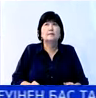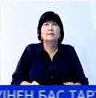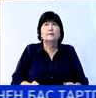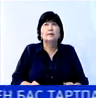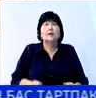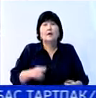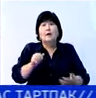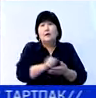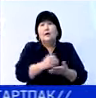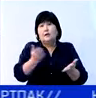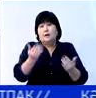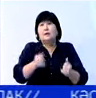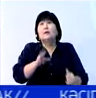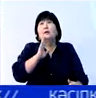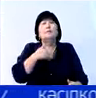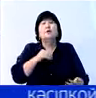Құжатыңыз бен шығарды.